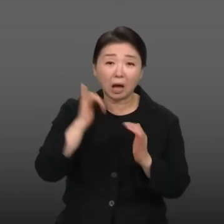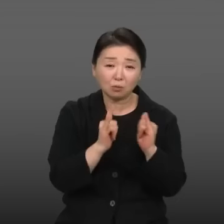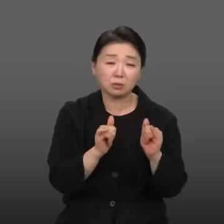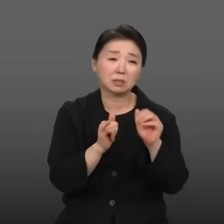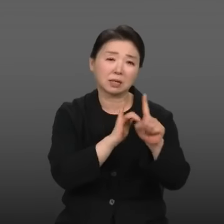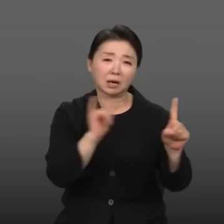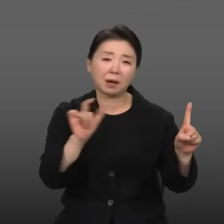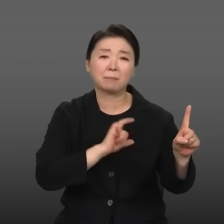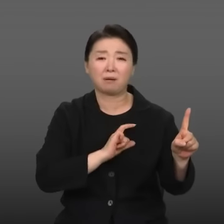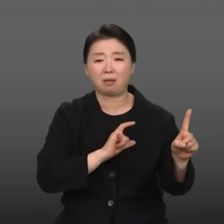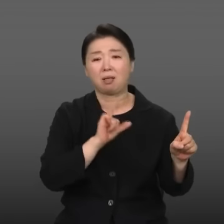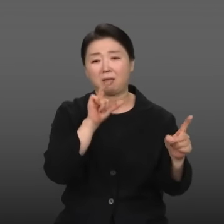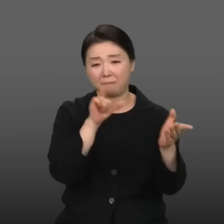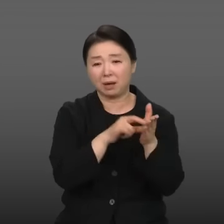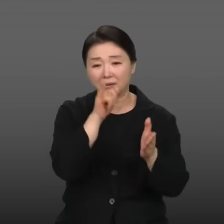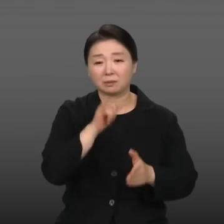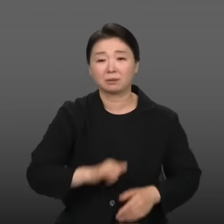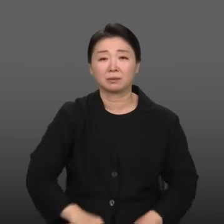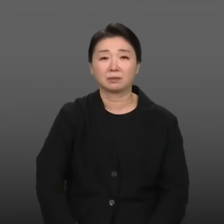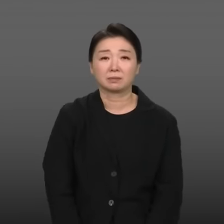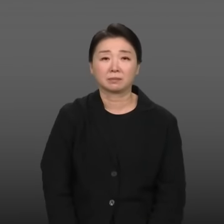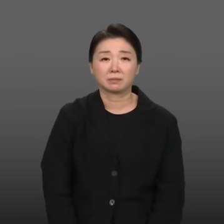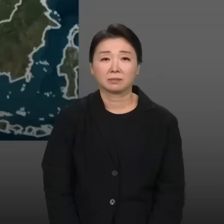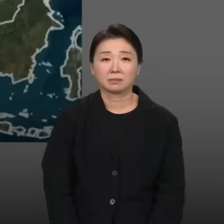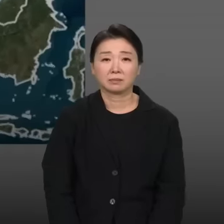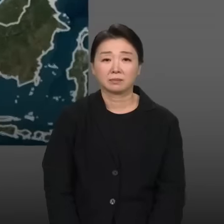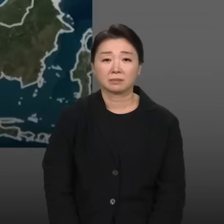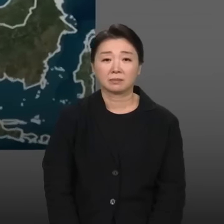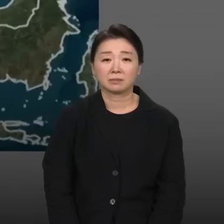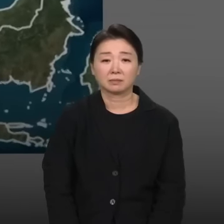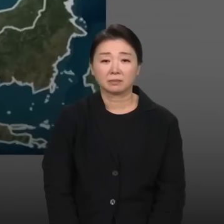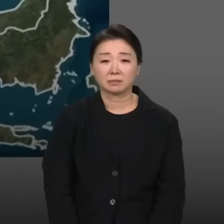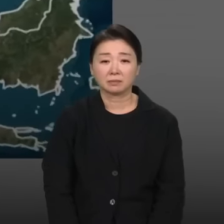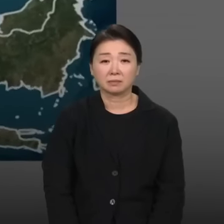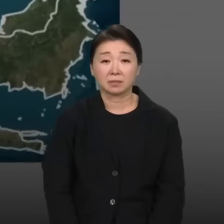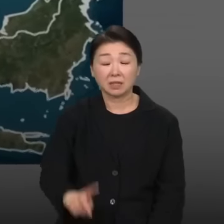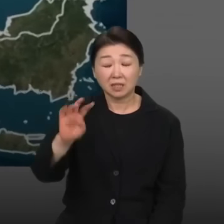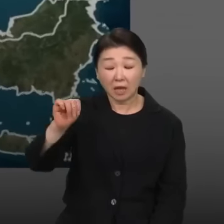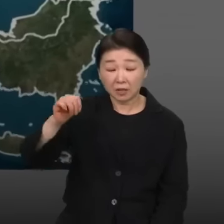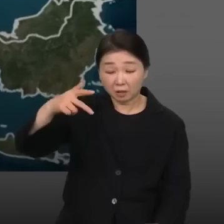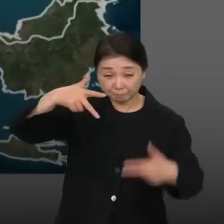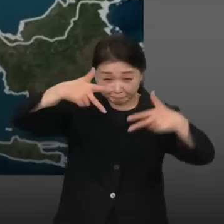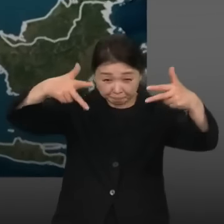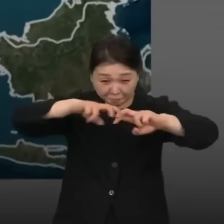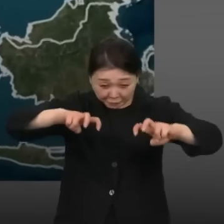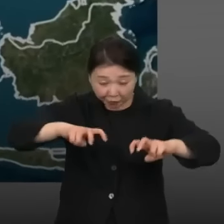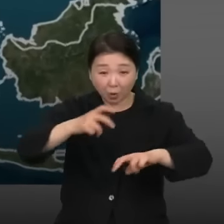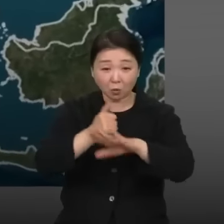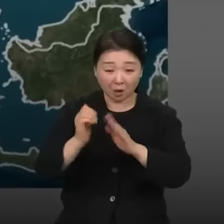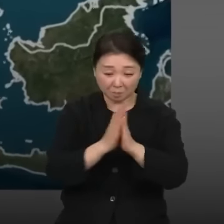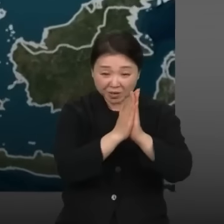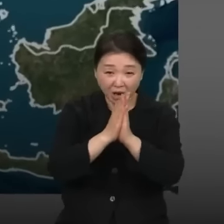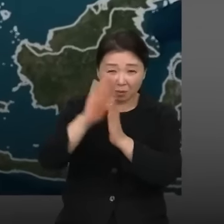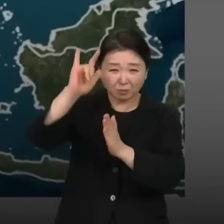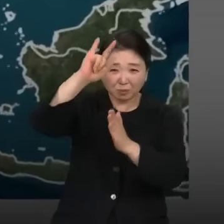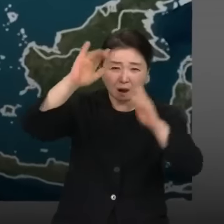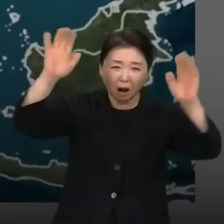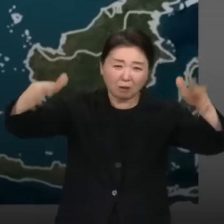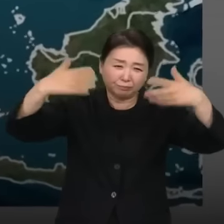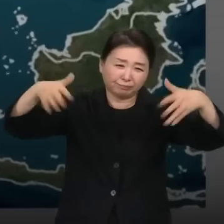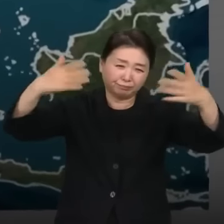탑승객도 한 명 포함돼 있다고 싱가포르 항공은 밝혔습니다. CNN은 위성 자료 분석 결과 미얀마 상공에서 뇌우가 빠른